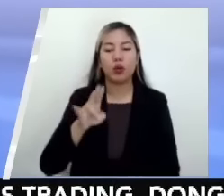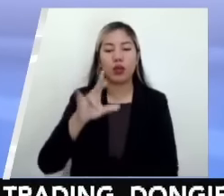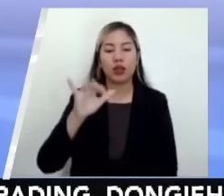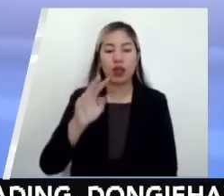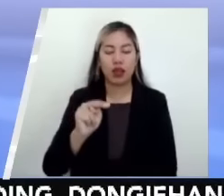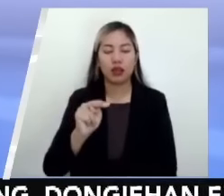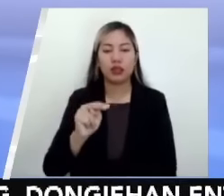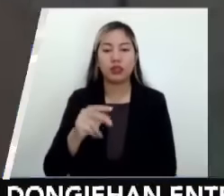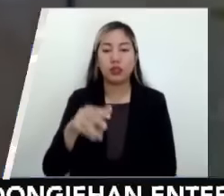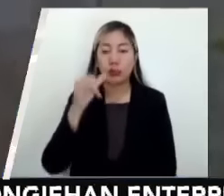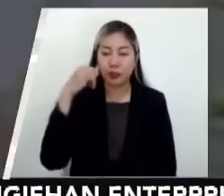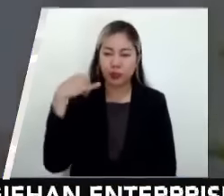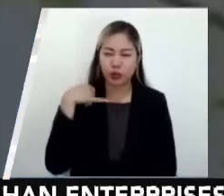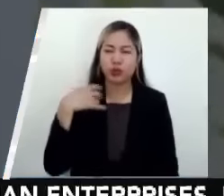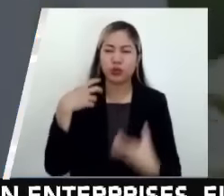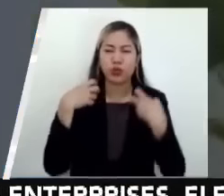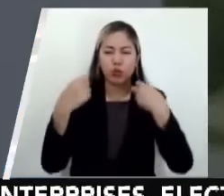probinsya.